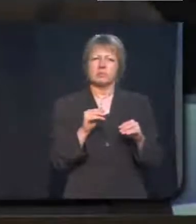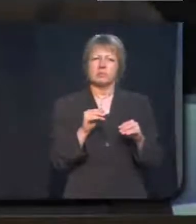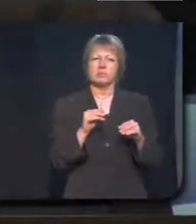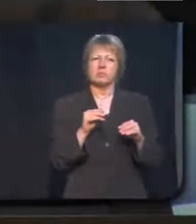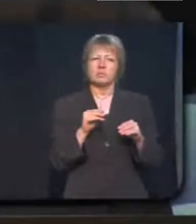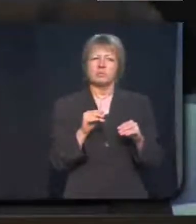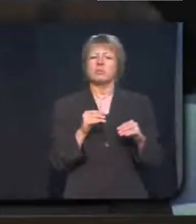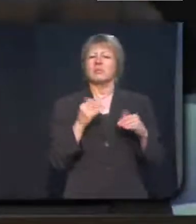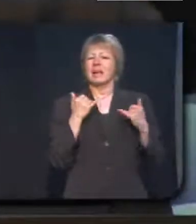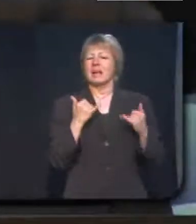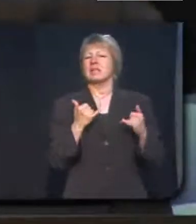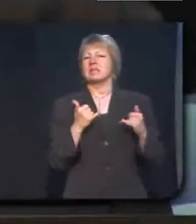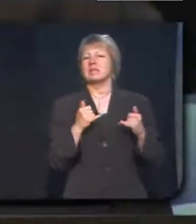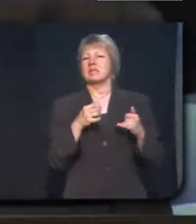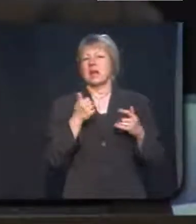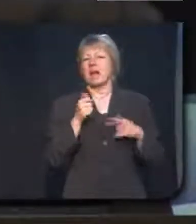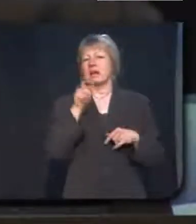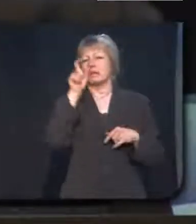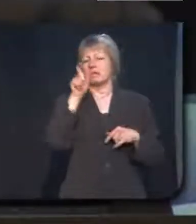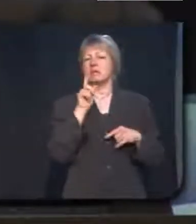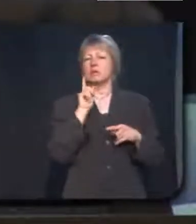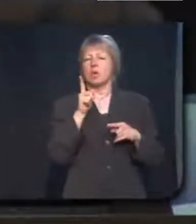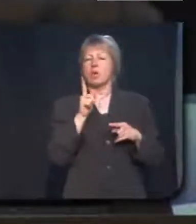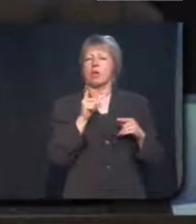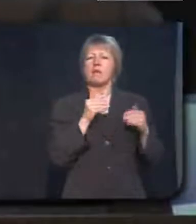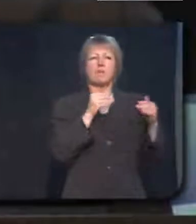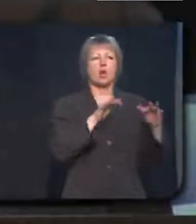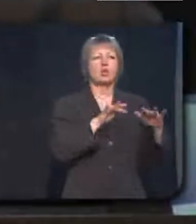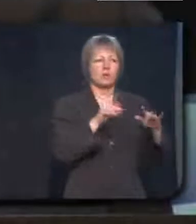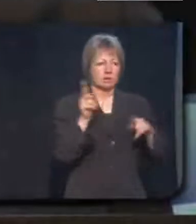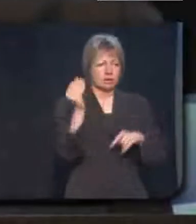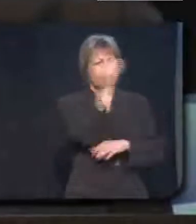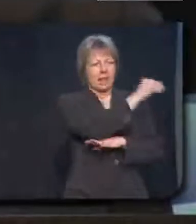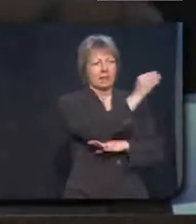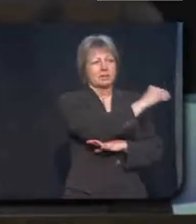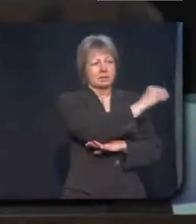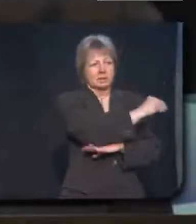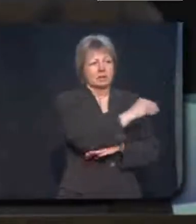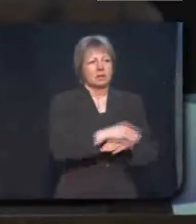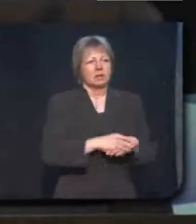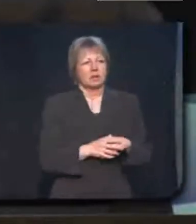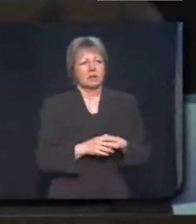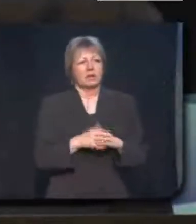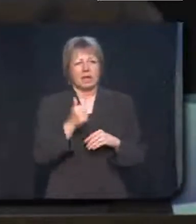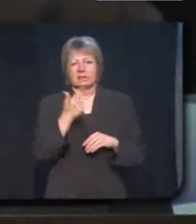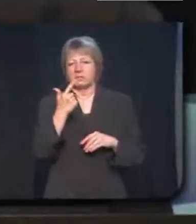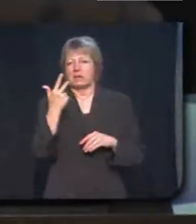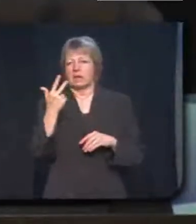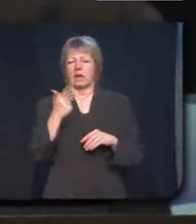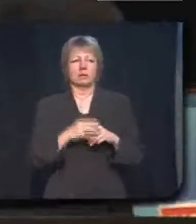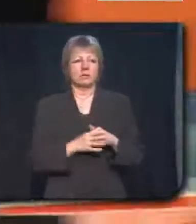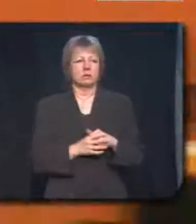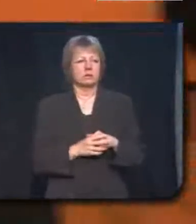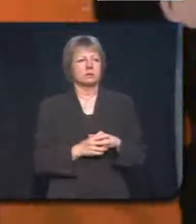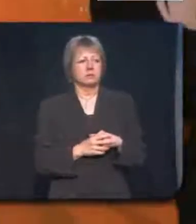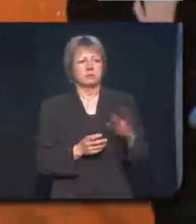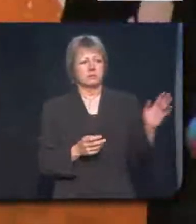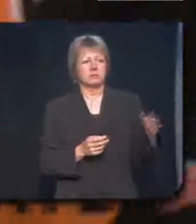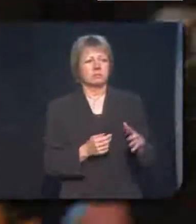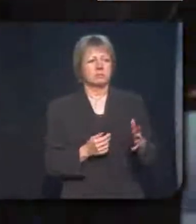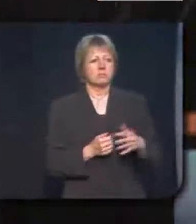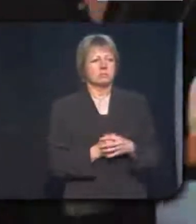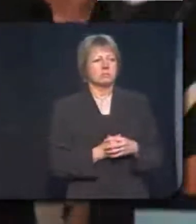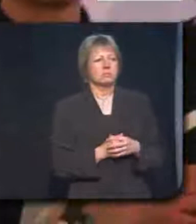sich bitte beim Front Office melden und Jochen hat auch was so liebe Wahlhelfer irgendwelche